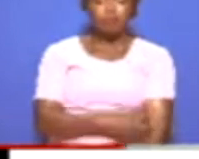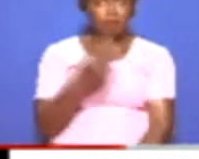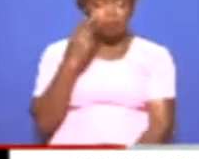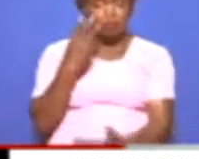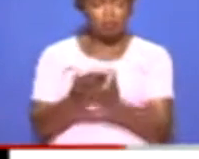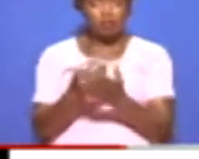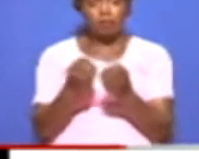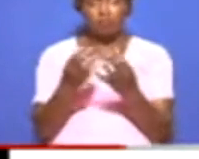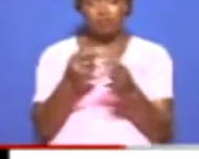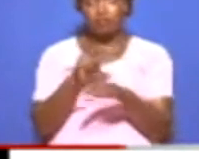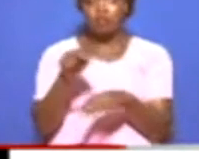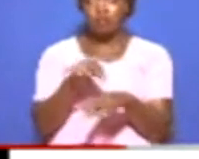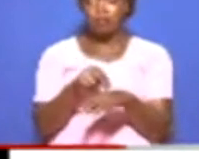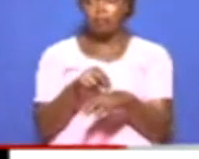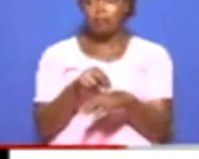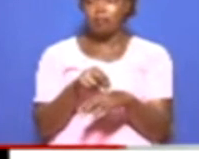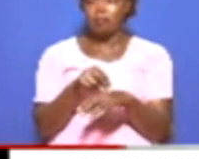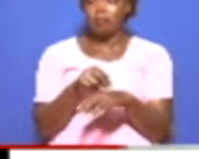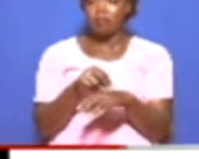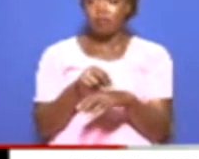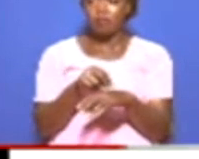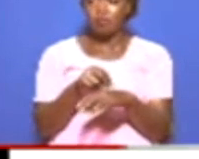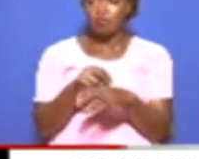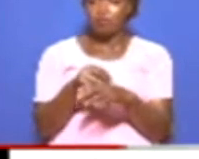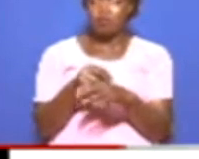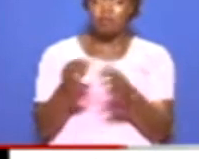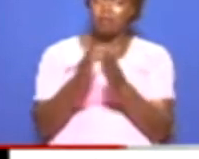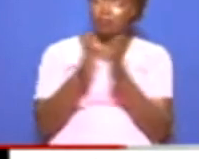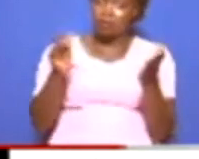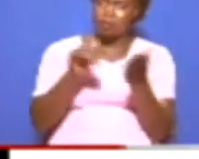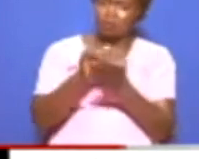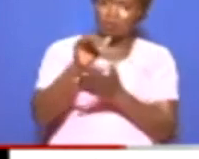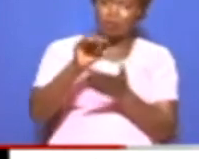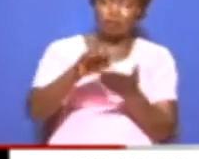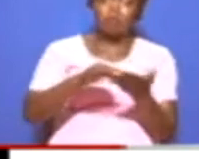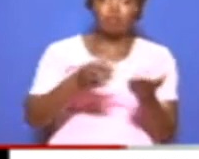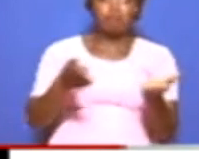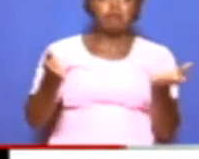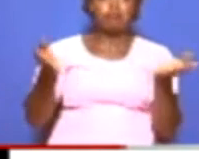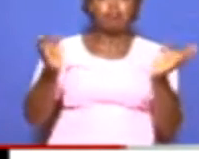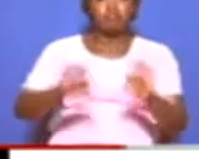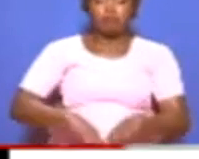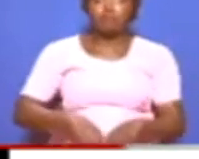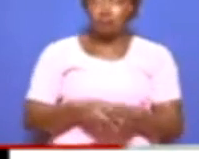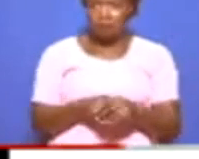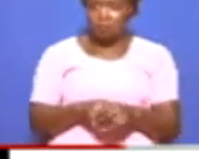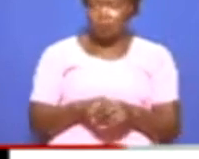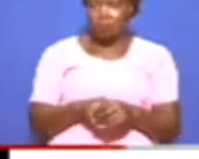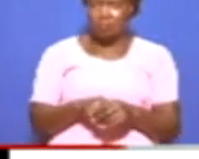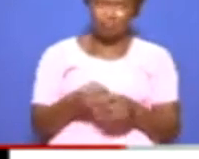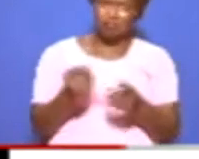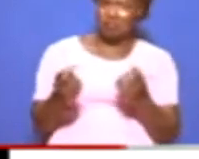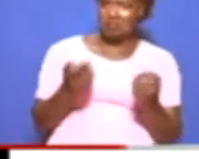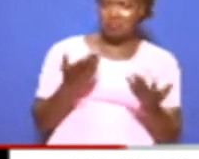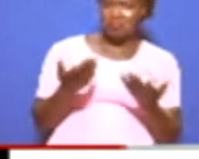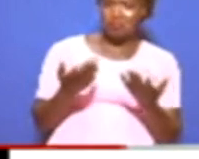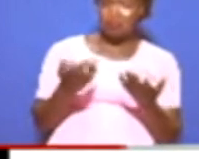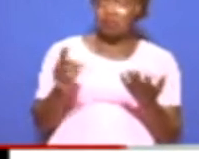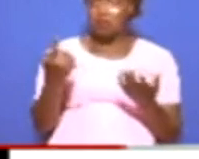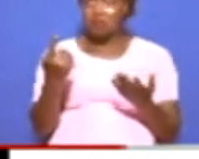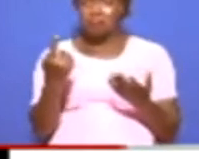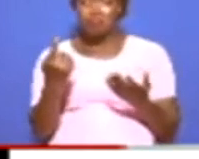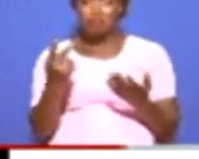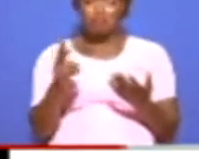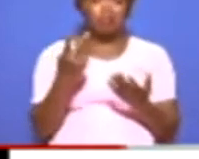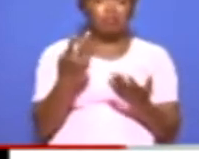mataifa ya kigeni, ndege za kigeni, ndege kubwa zikianguka hapa nchini kidogo kidogo mara moja ama nyingine, pale ambapo